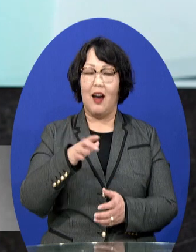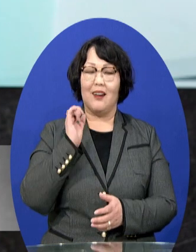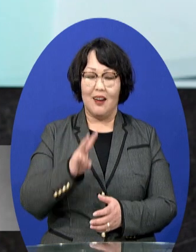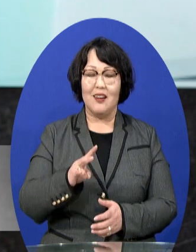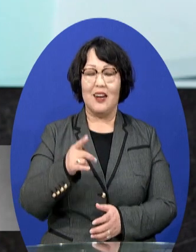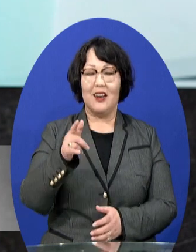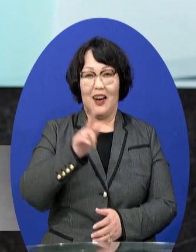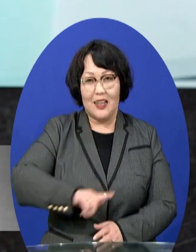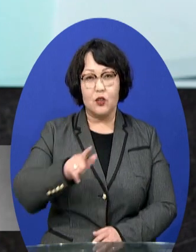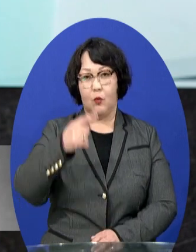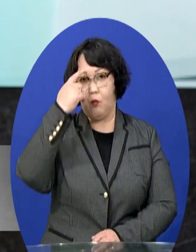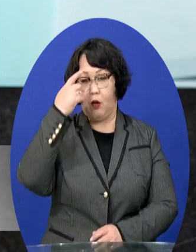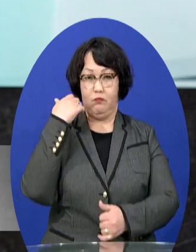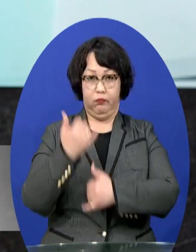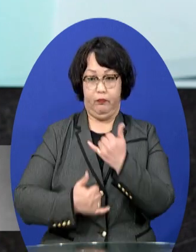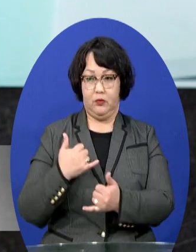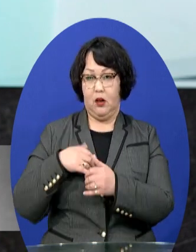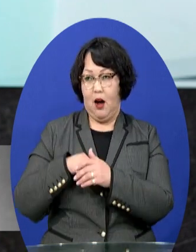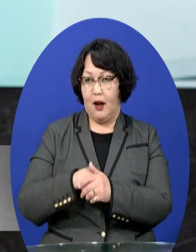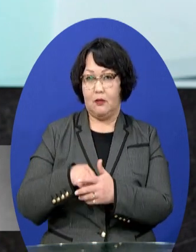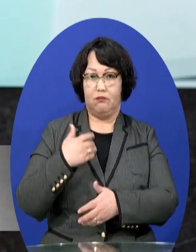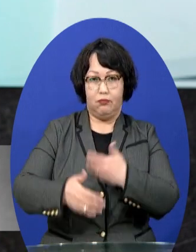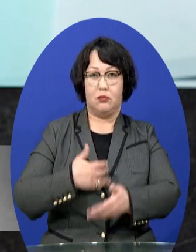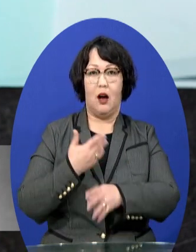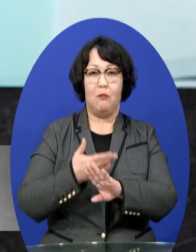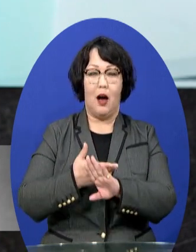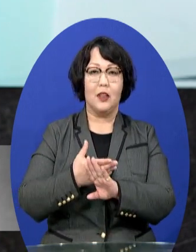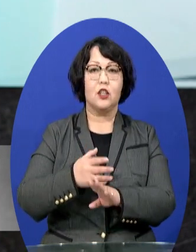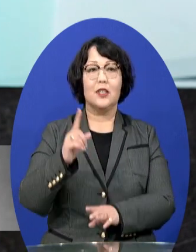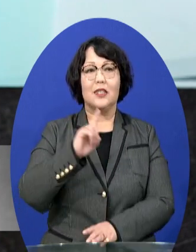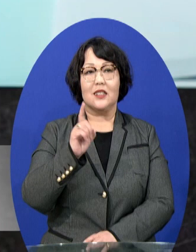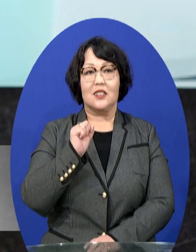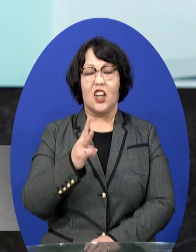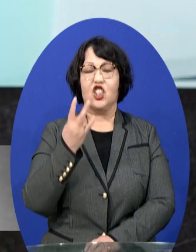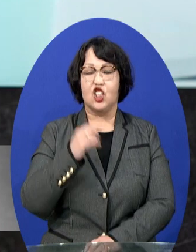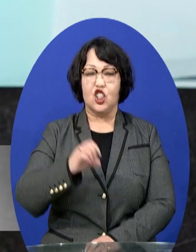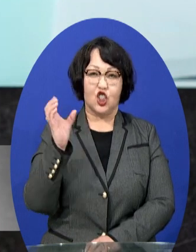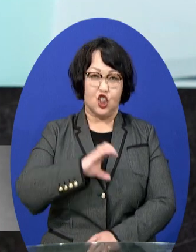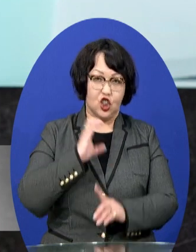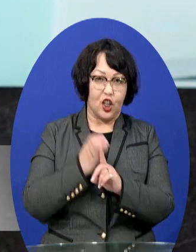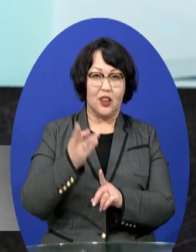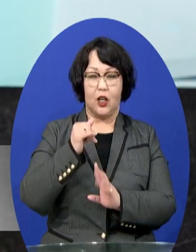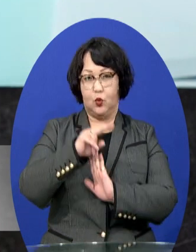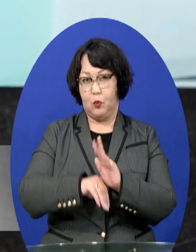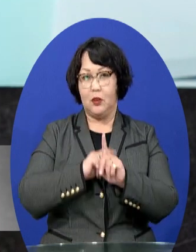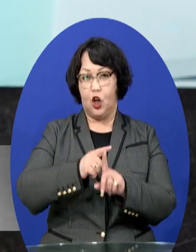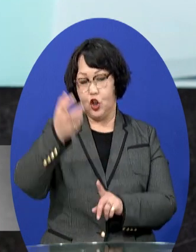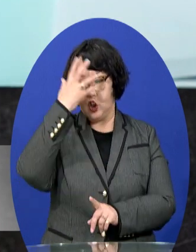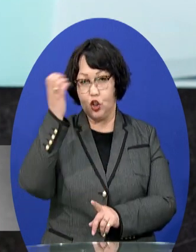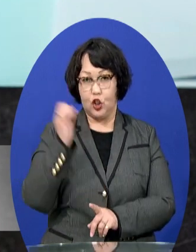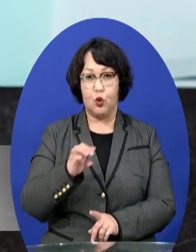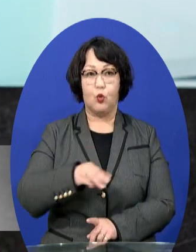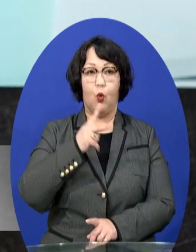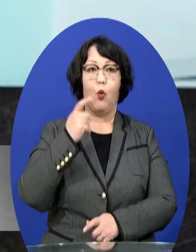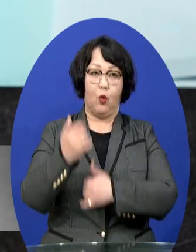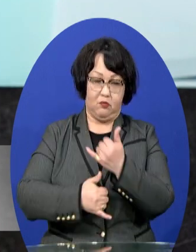түмний үеийн үед үлрэ хатгасаар ирсэн заншил соёл өрдийн чуурын баримтлан төр төс түүхэн уламжлалыг хүндэтгэж